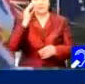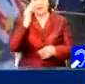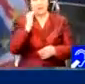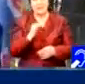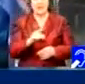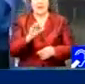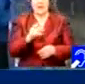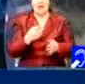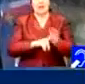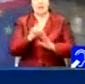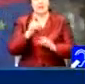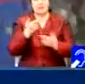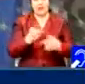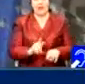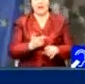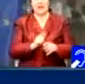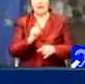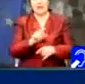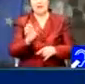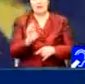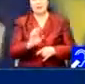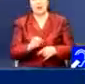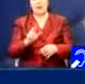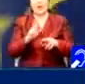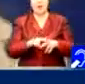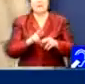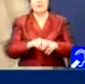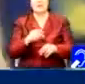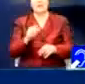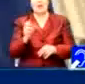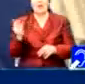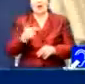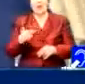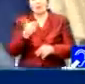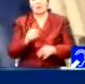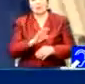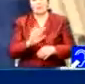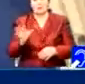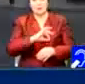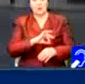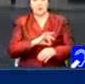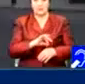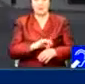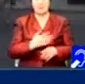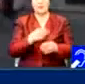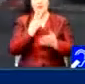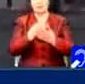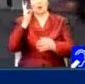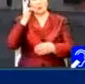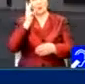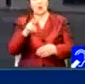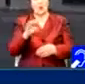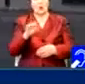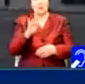inițială a Brexitului. De anul viitor, Regatul Unit va reveni la pașapoartele albastre folosite înaintea aderării. În ce ne privește, potrivit consulatului de la